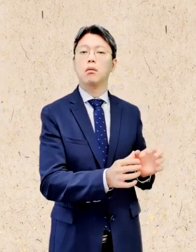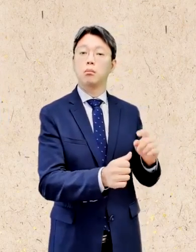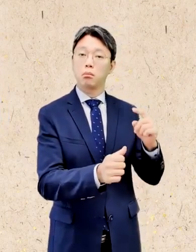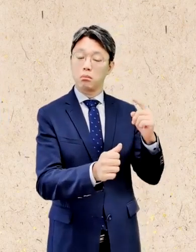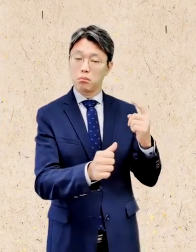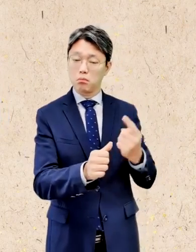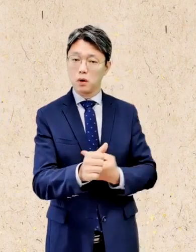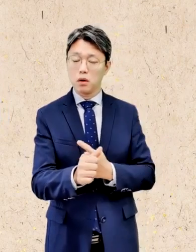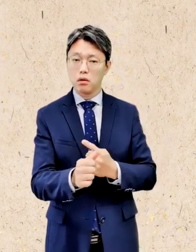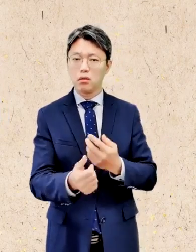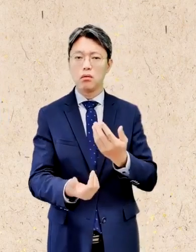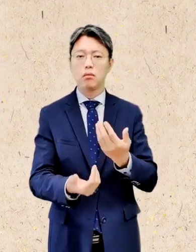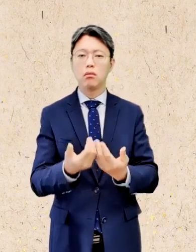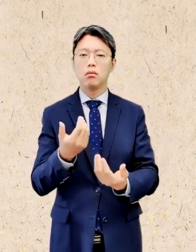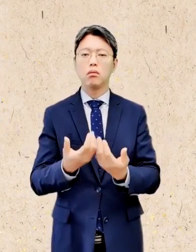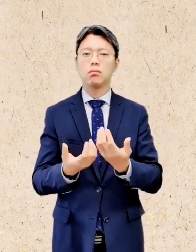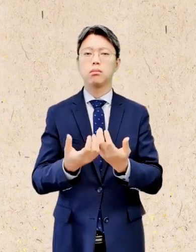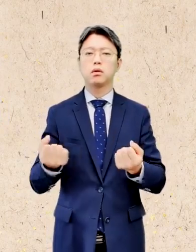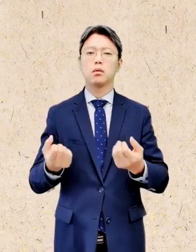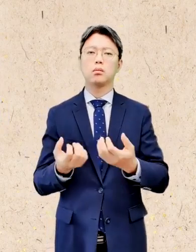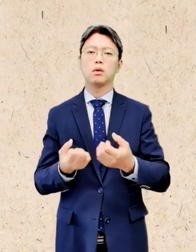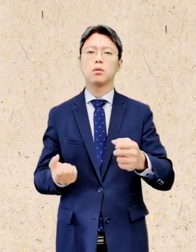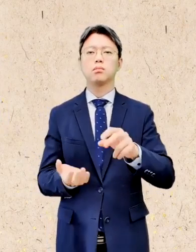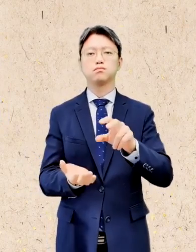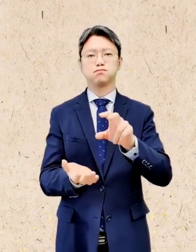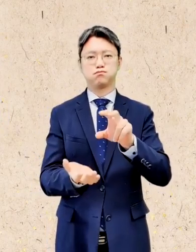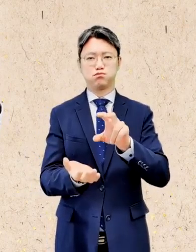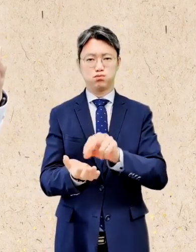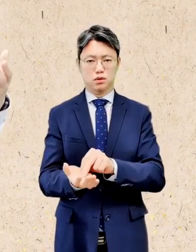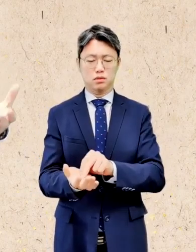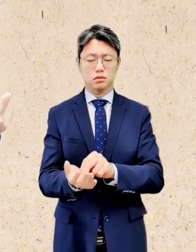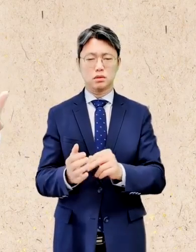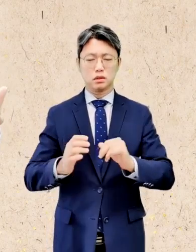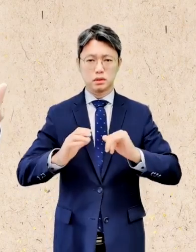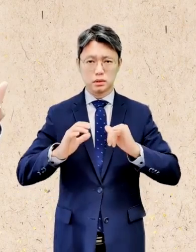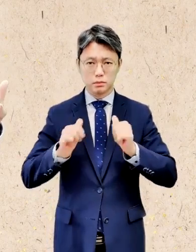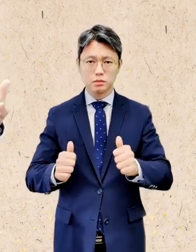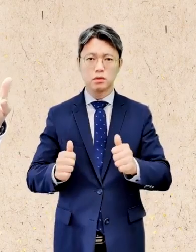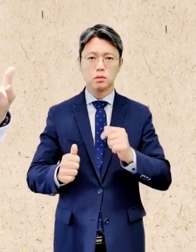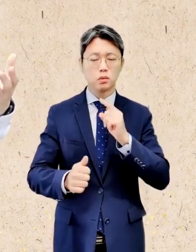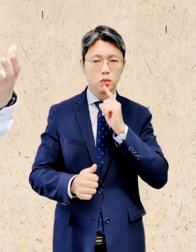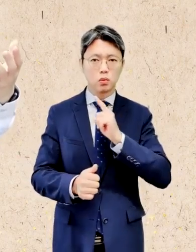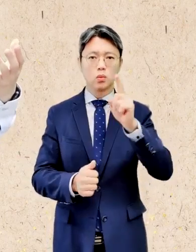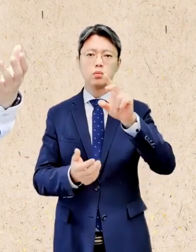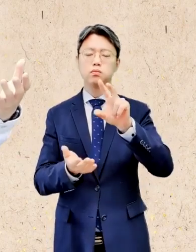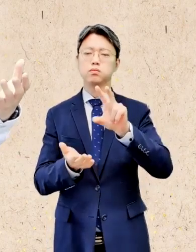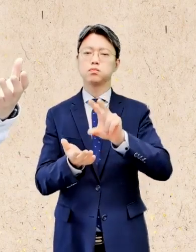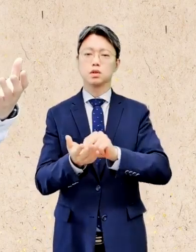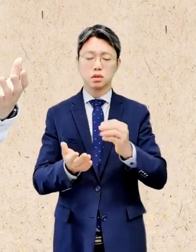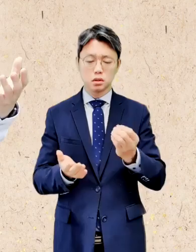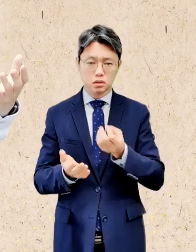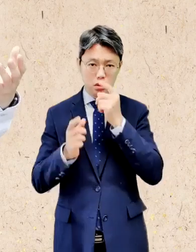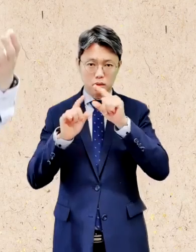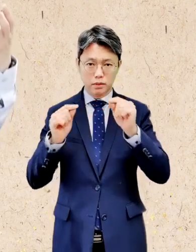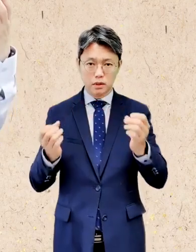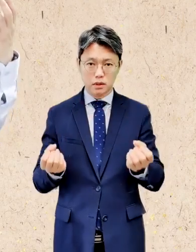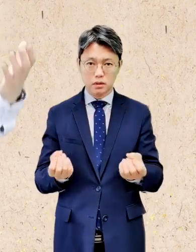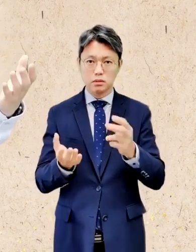그리스도파라고 각기 주장하는 분열의 문제, 세상 법정에 송사하는 문제, 성만찬 문제,